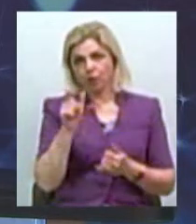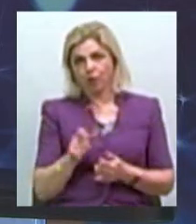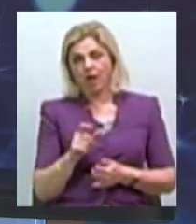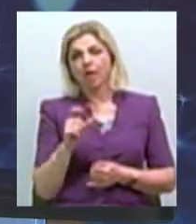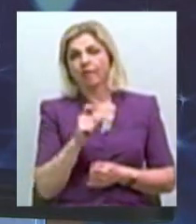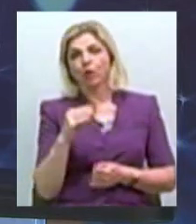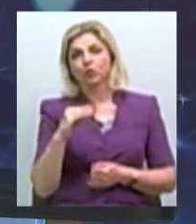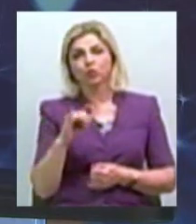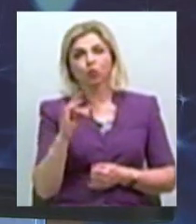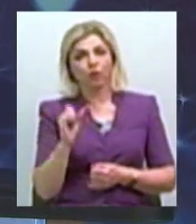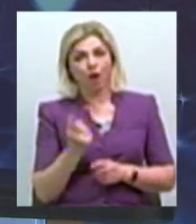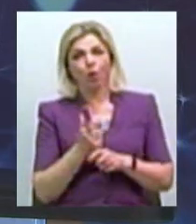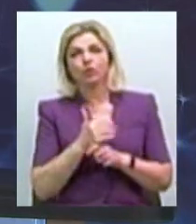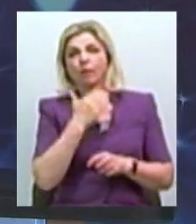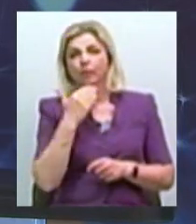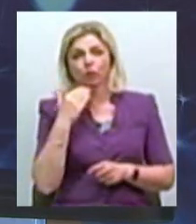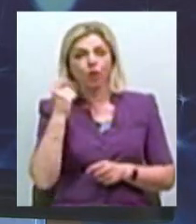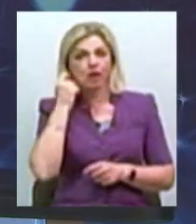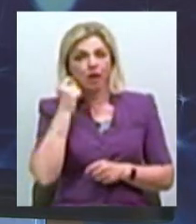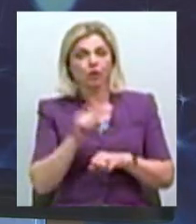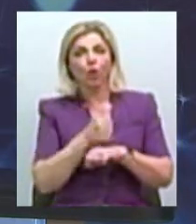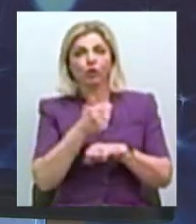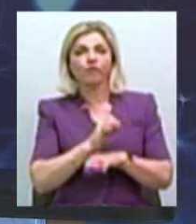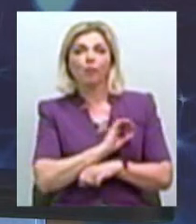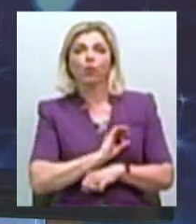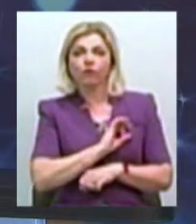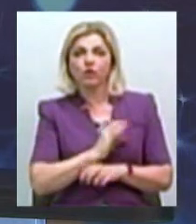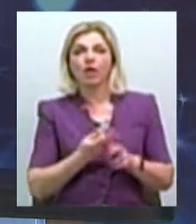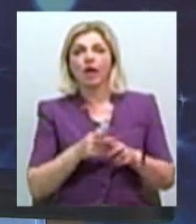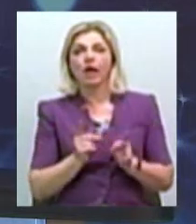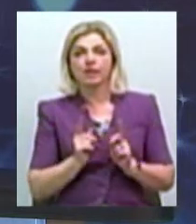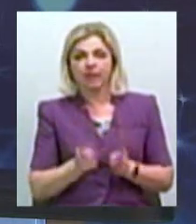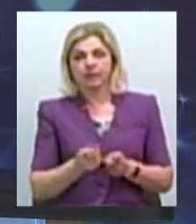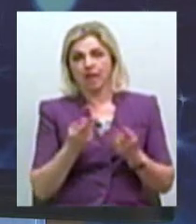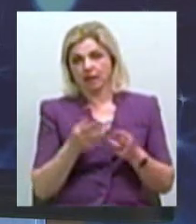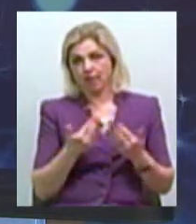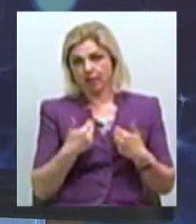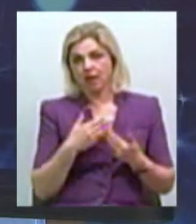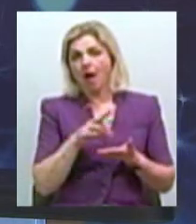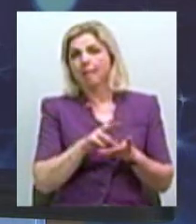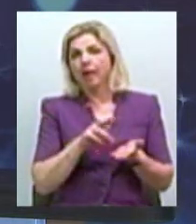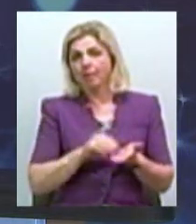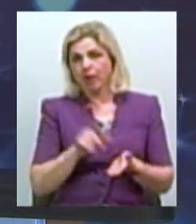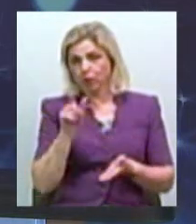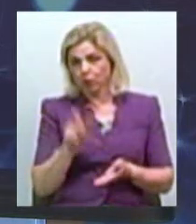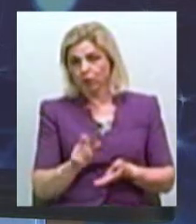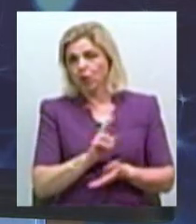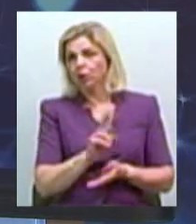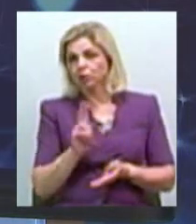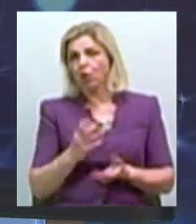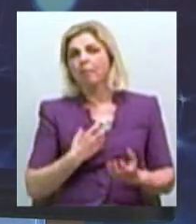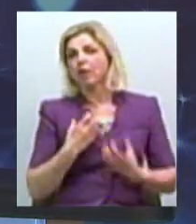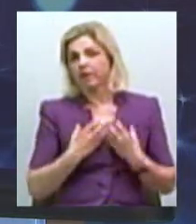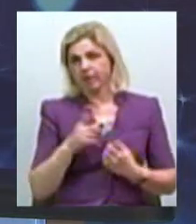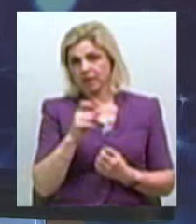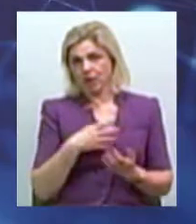Жура, яка дуже багато років є головою профспілки, яка дійсно, для мене це приклад людини, яка турбується про своїх